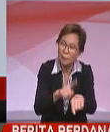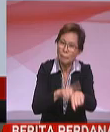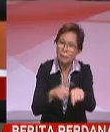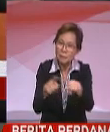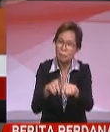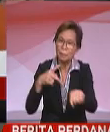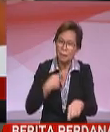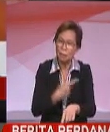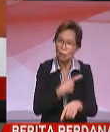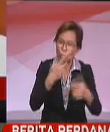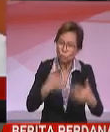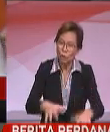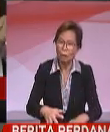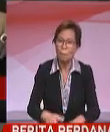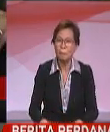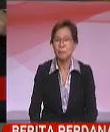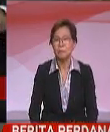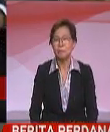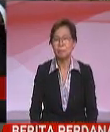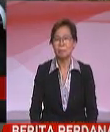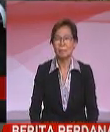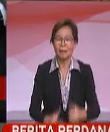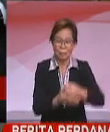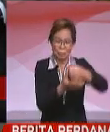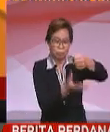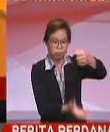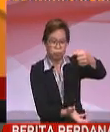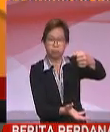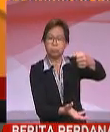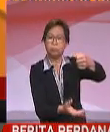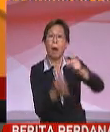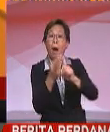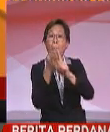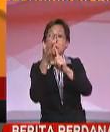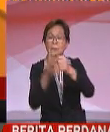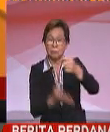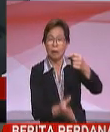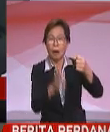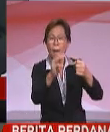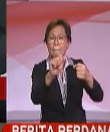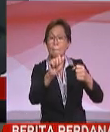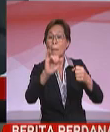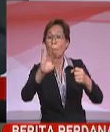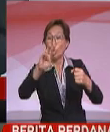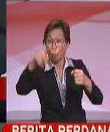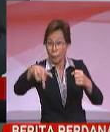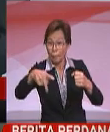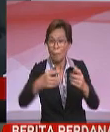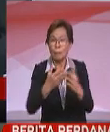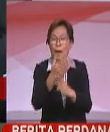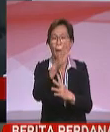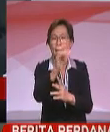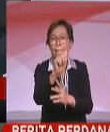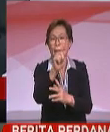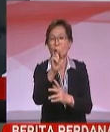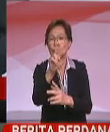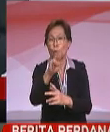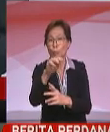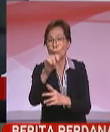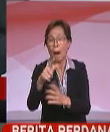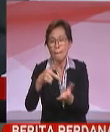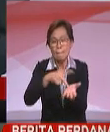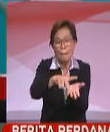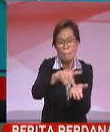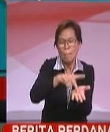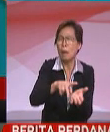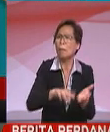telah memberi satu peruntukan khas di mana MAWIP melalui Baitul Mal telah membelanjakan